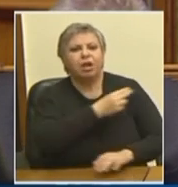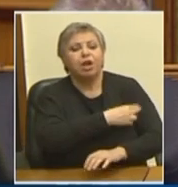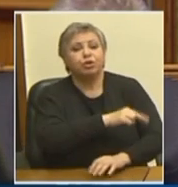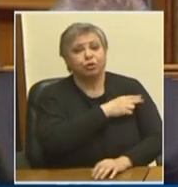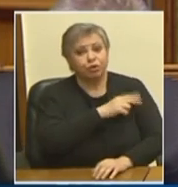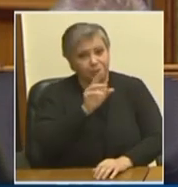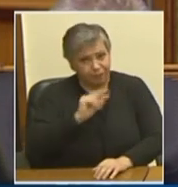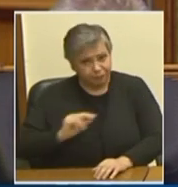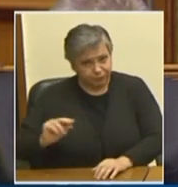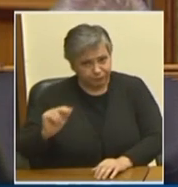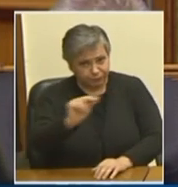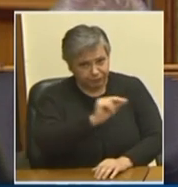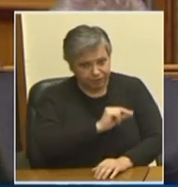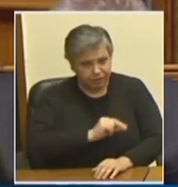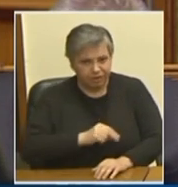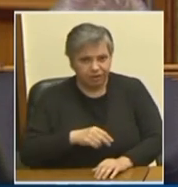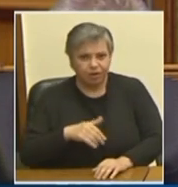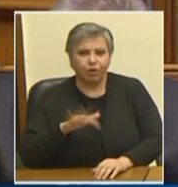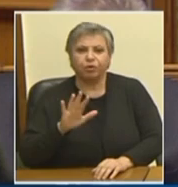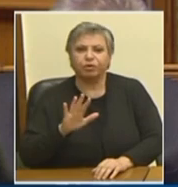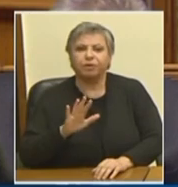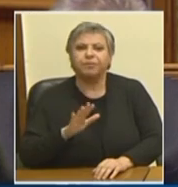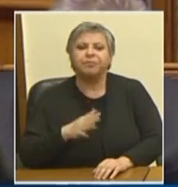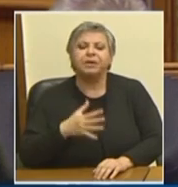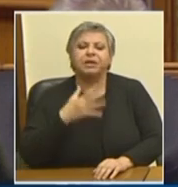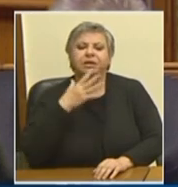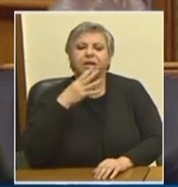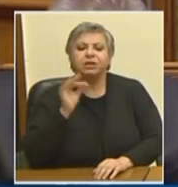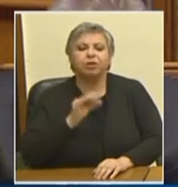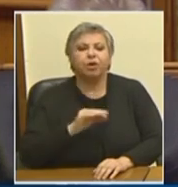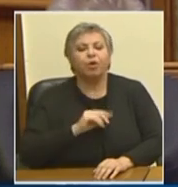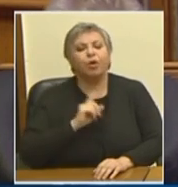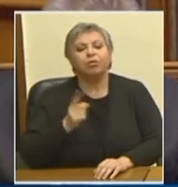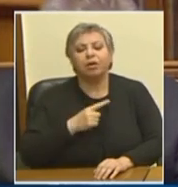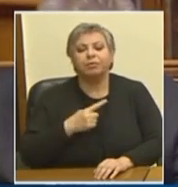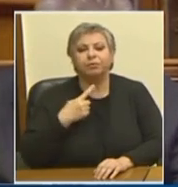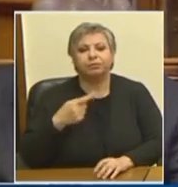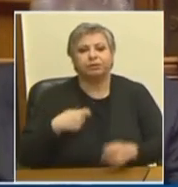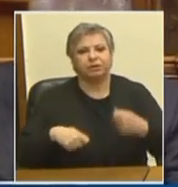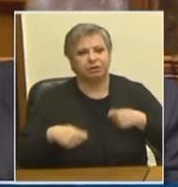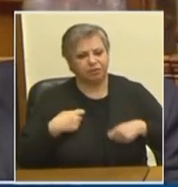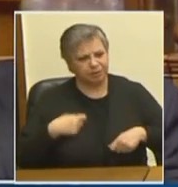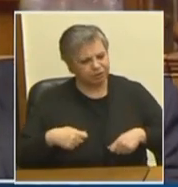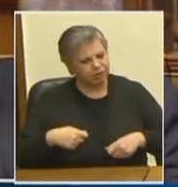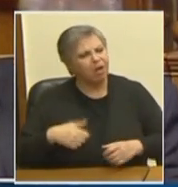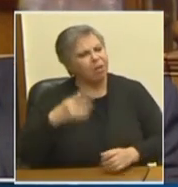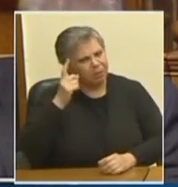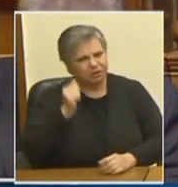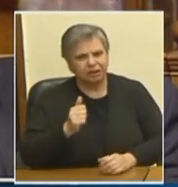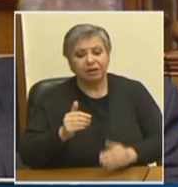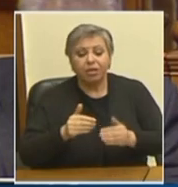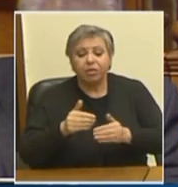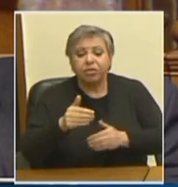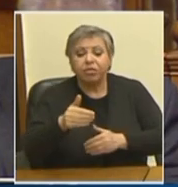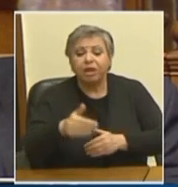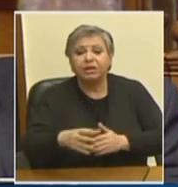επειδή διαμαρτύρονται εδώ και οι συνάδελφοι της πλευράς, θα κάνουμε μια ειδική συζήτηση για το άρθρο